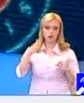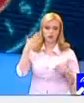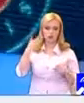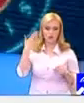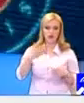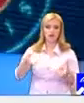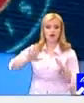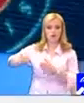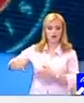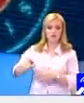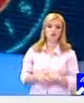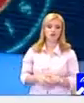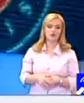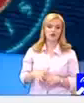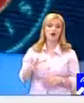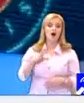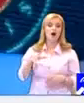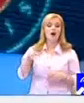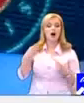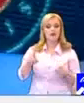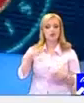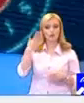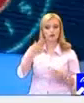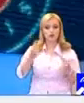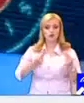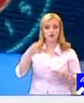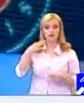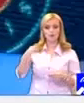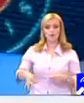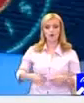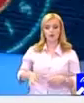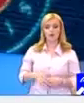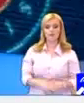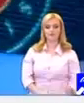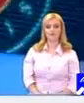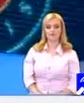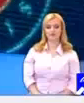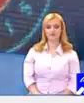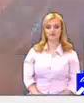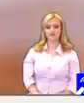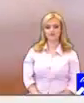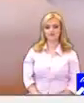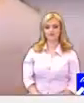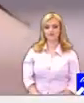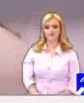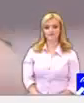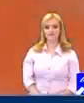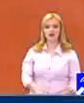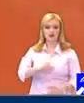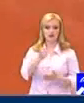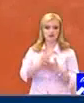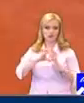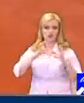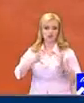dublu. Șocul zilei la Paris a venit de la Serena Williams, care s-a retras înaintea întâlnirii cu Sharapova. Liderul